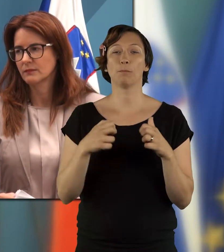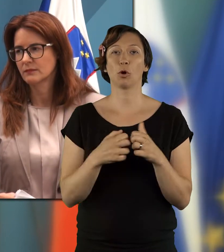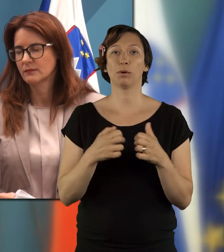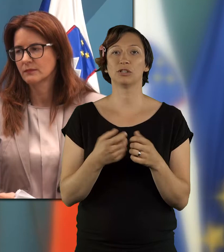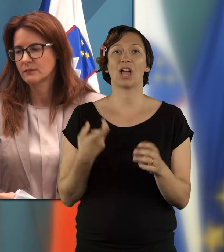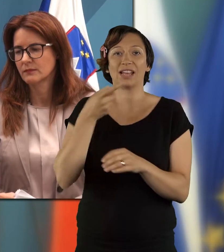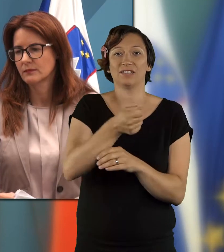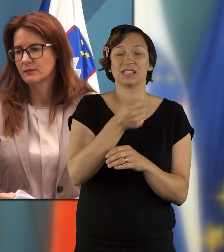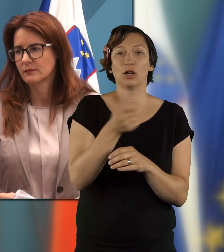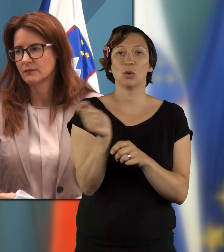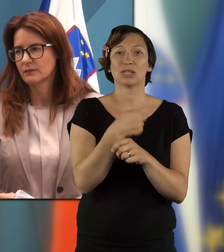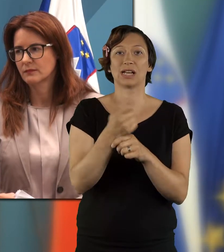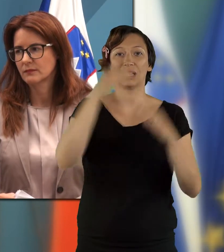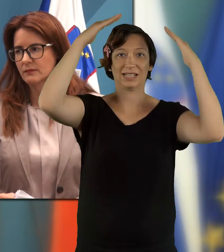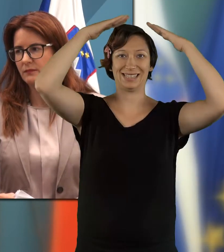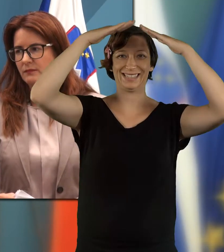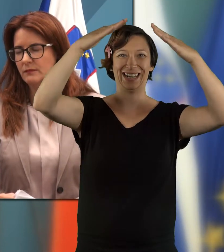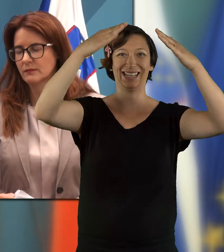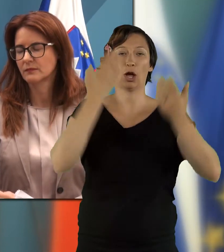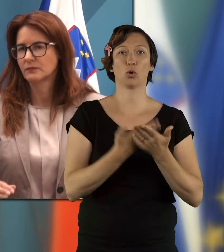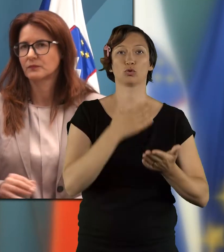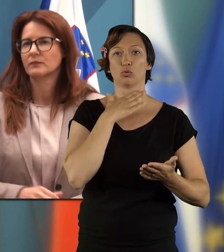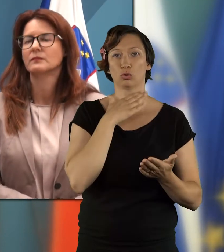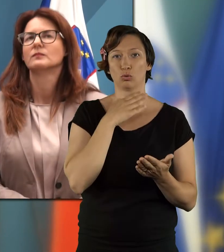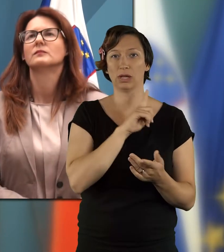problematična investicija v sanacijo strehe osnovne šole,